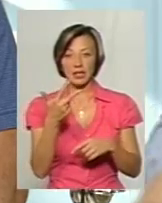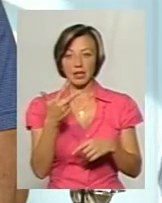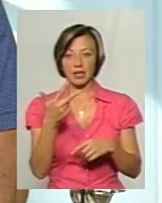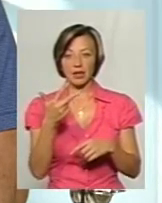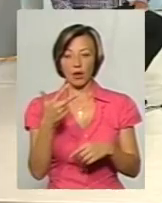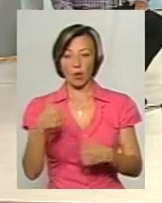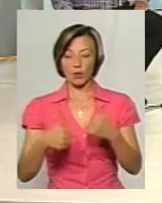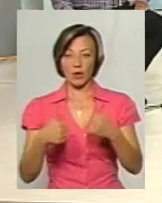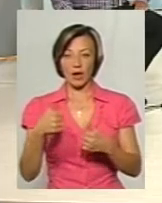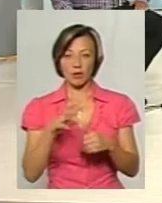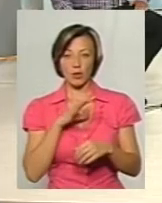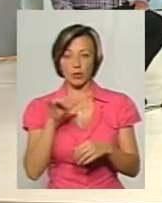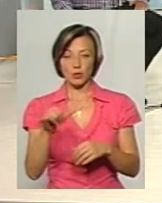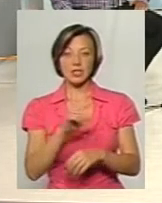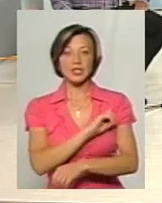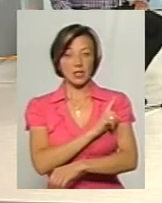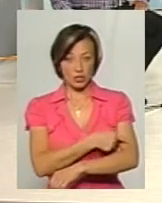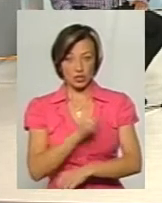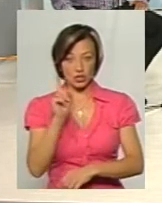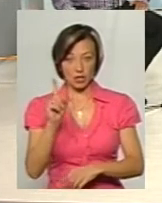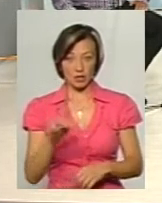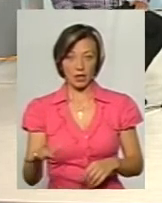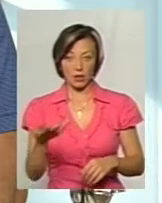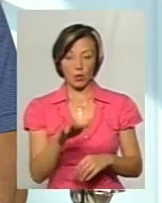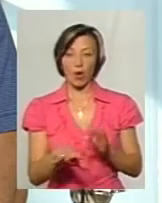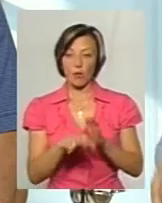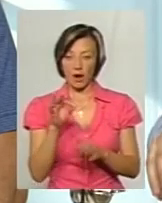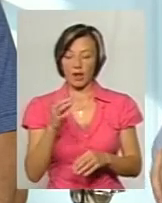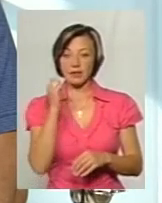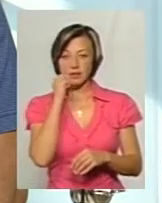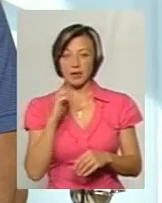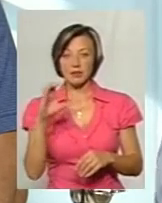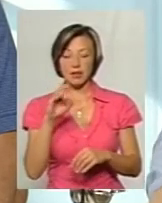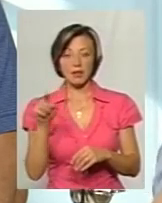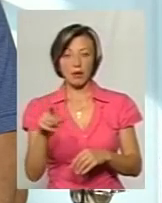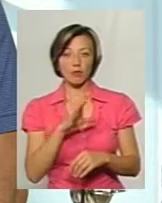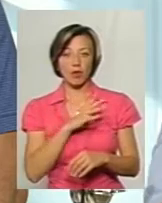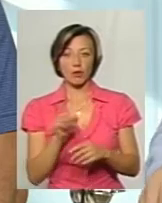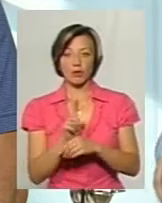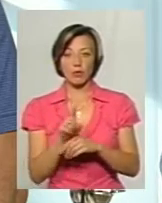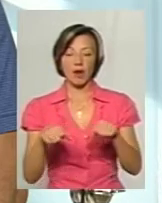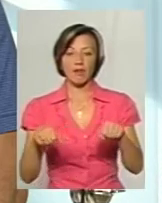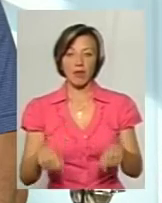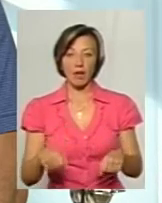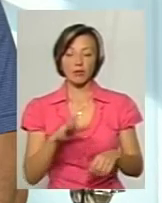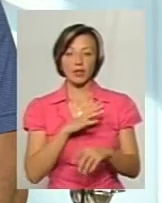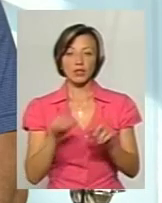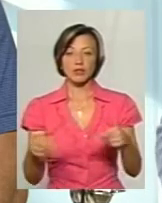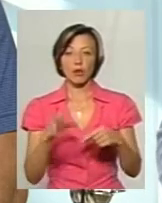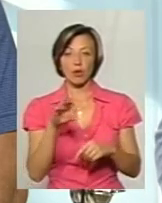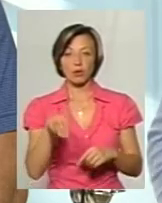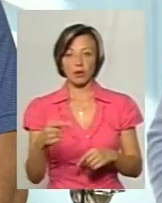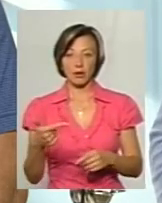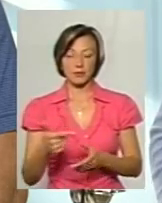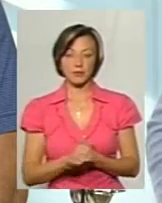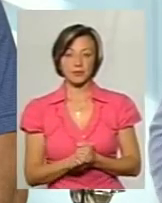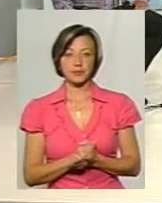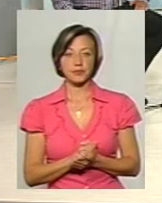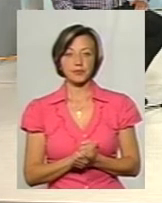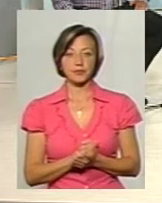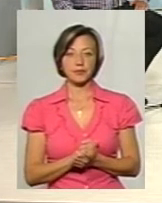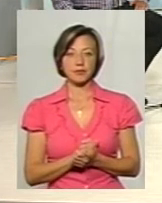з трьох конкурентів, які в них були, сильніших територій, а обрали їх через те, що там була нормальна влада і там була створена ОТГ. Нормальна